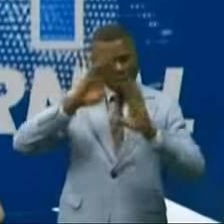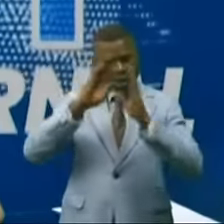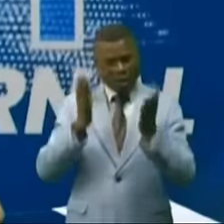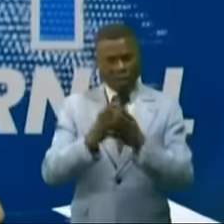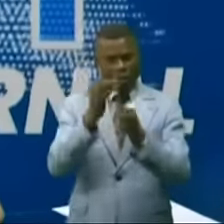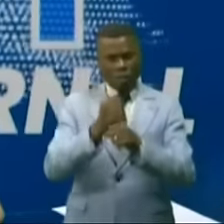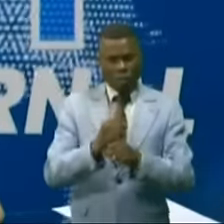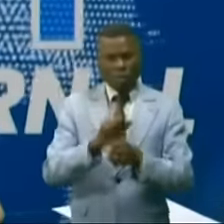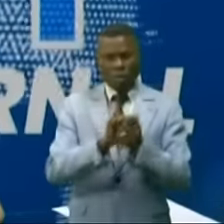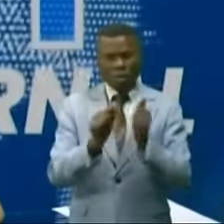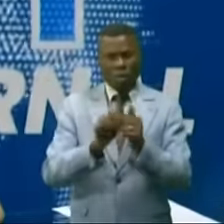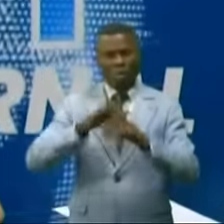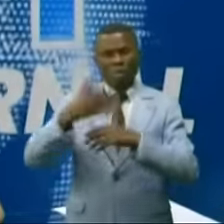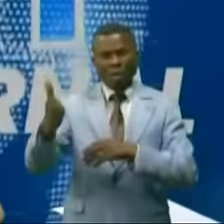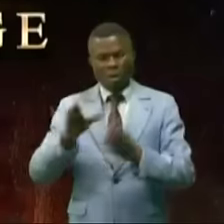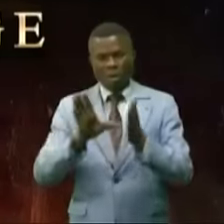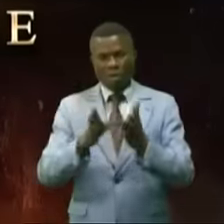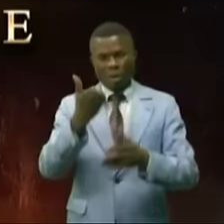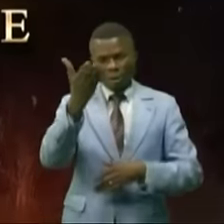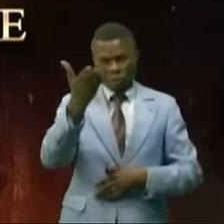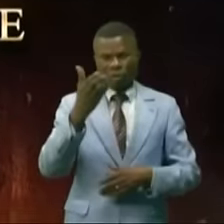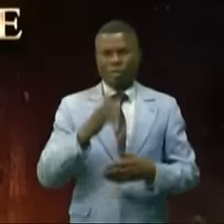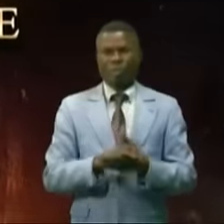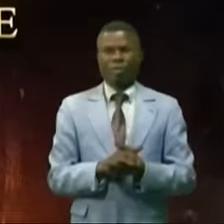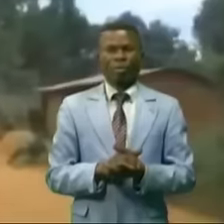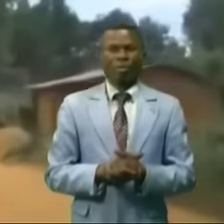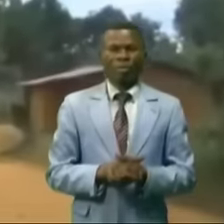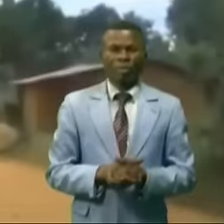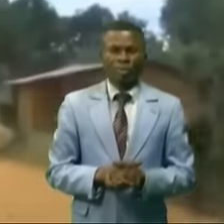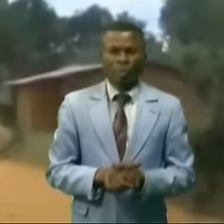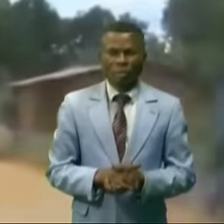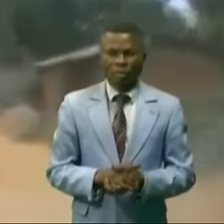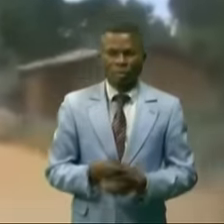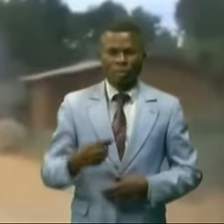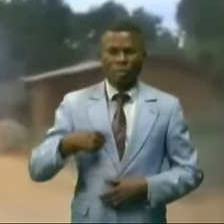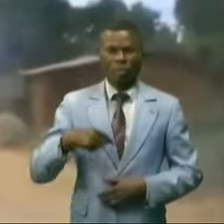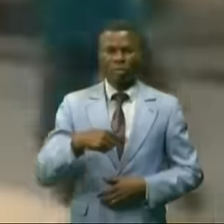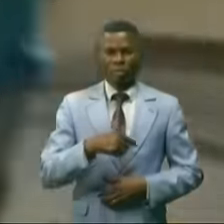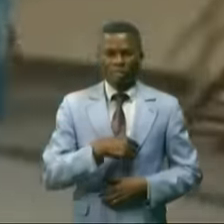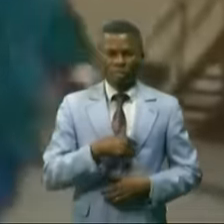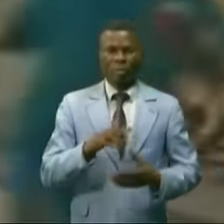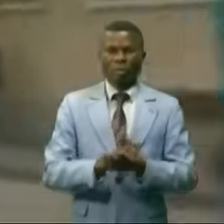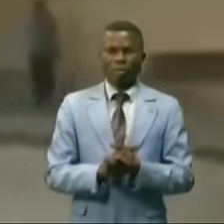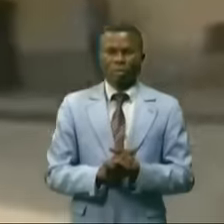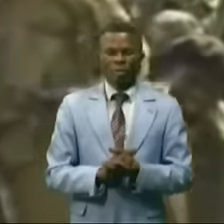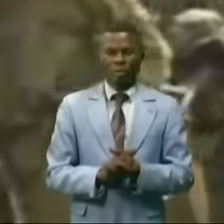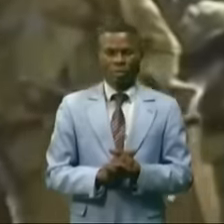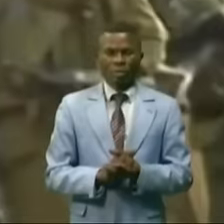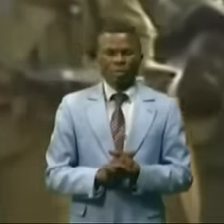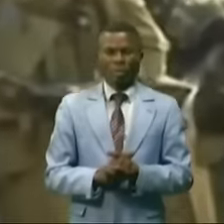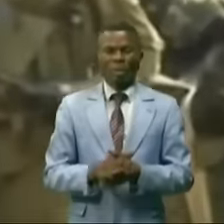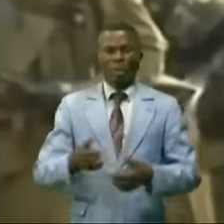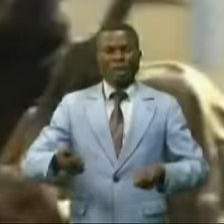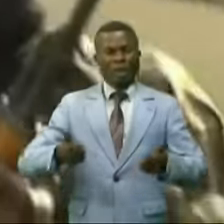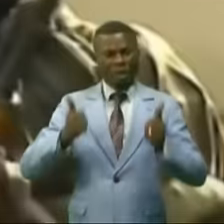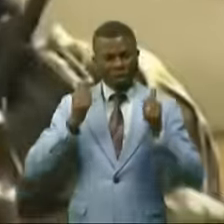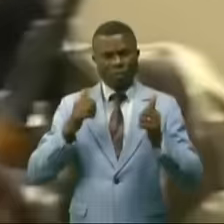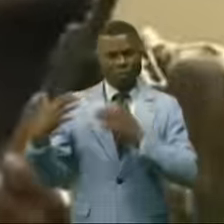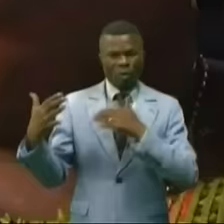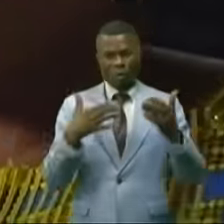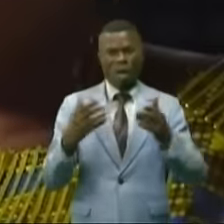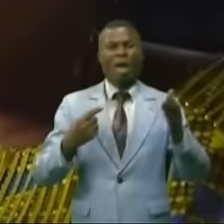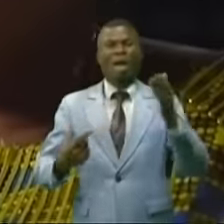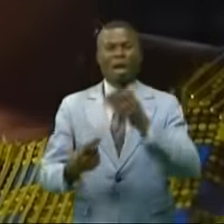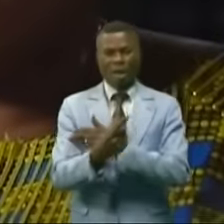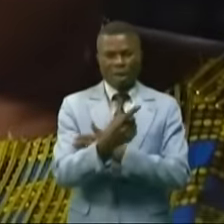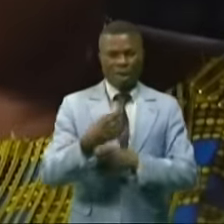la postérité. Suivez un extrait. Nous nous sommes levés contre la guerre, nous l'avons dénoncé,